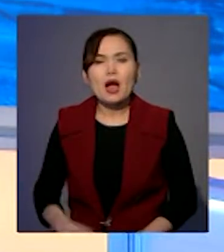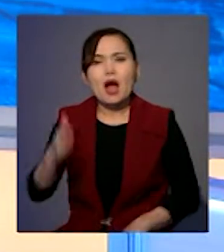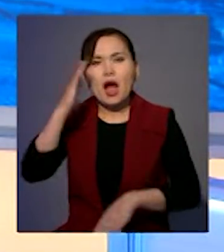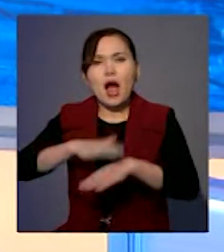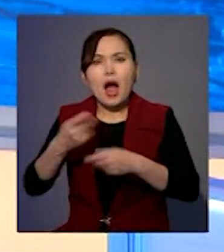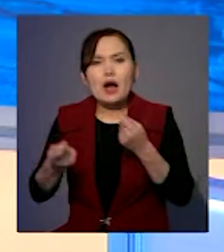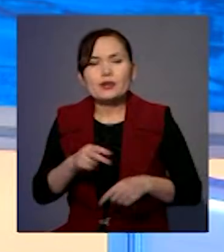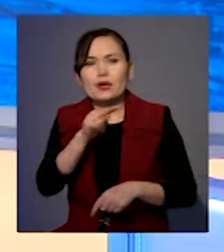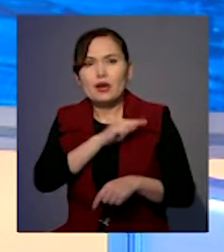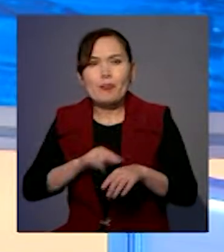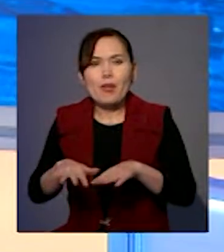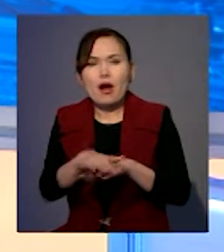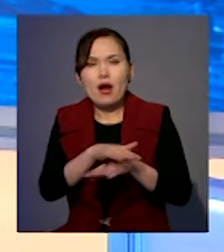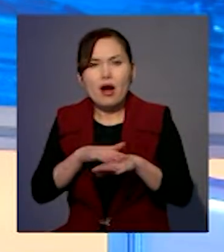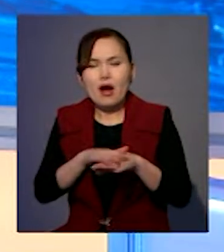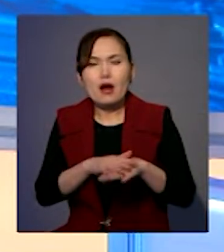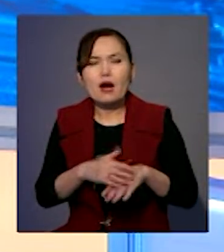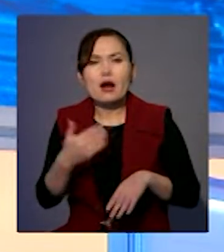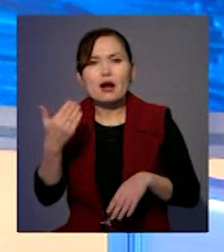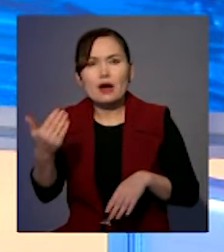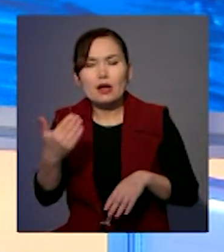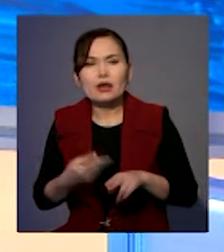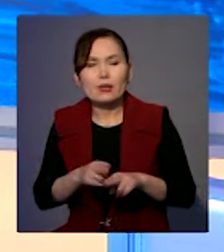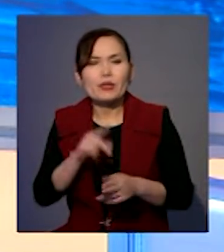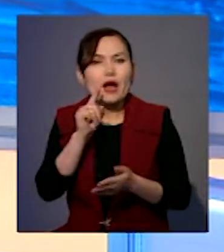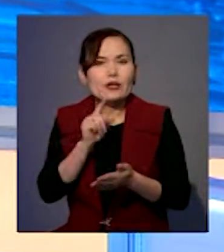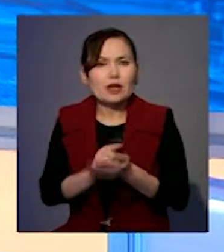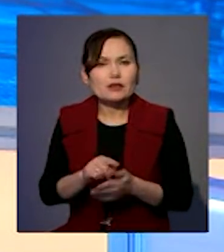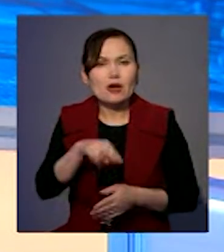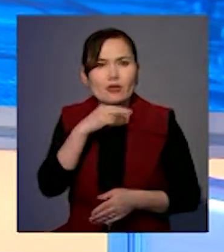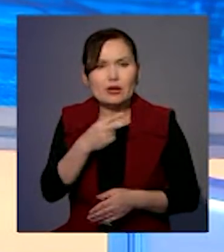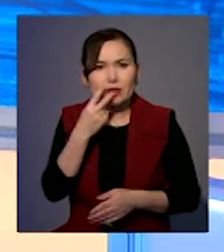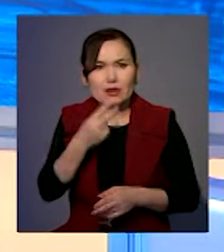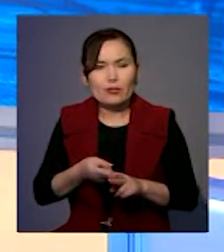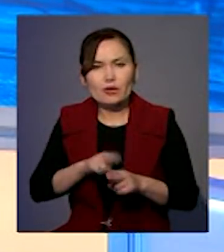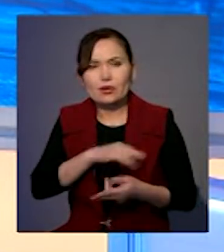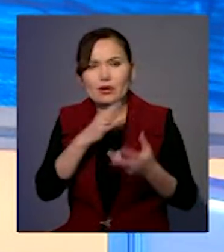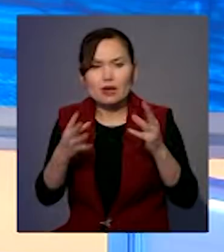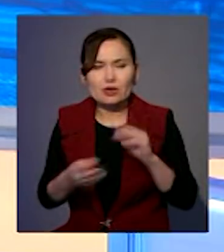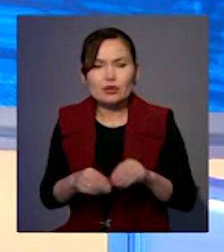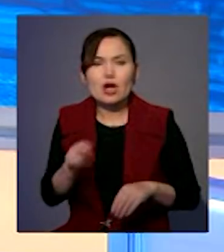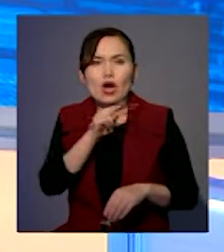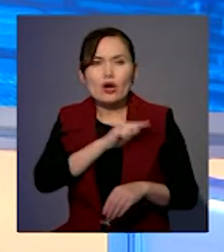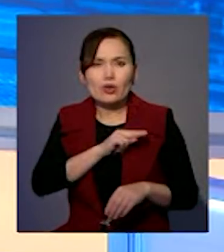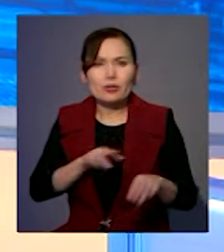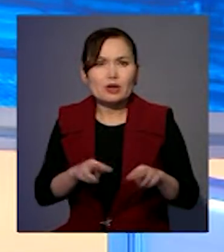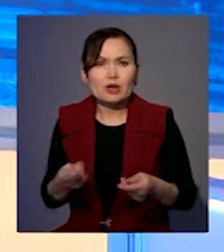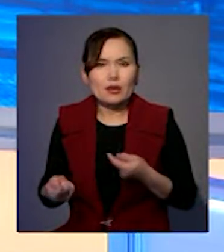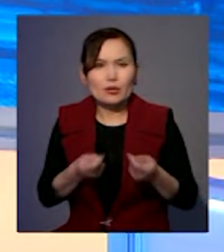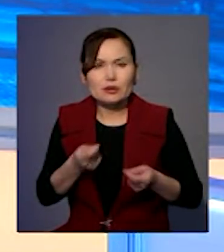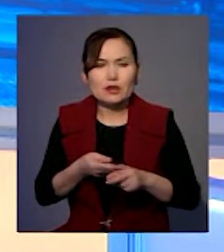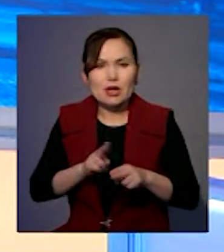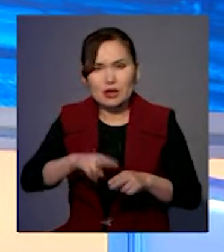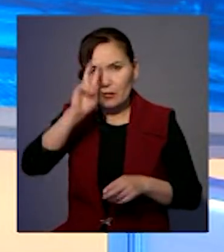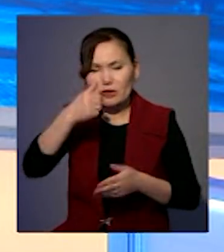Әкімдердің жұмысы халықтың кірісімен өмір сүру сапасына қарай бағаланады. Яғни осы негізгі көрсеткіштерге қол жеткізу керек. Үкіметтің